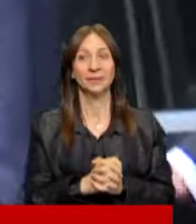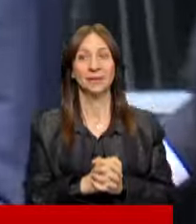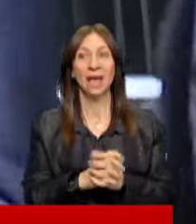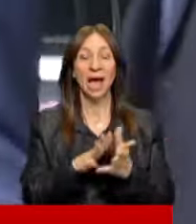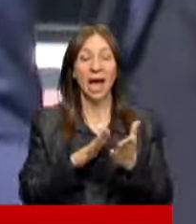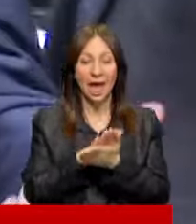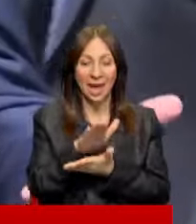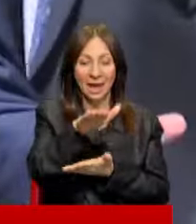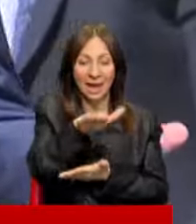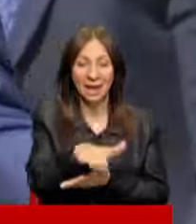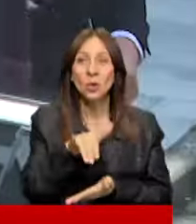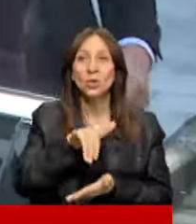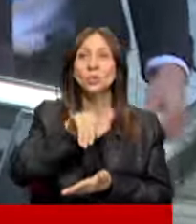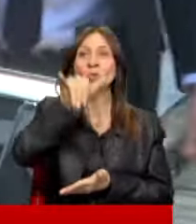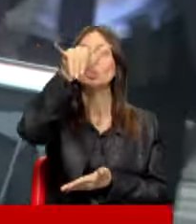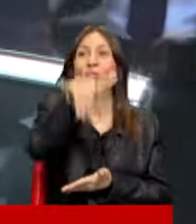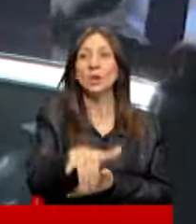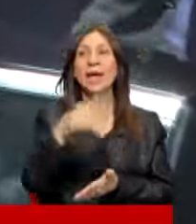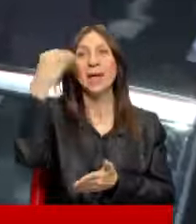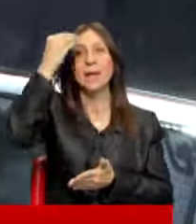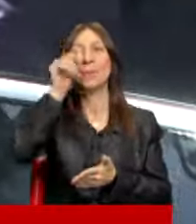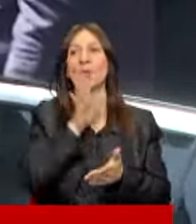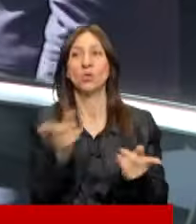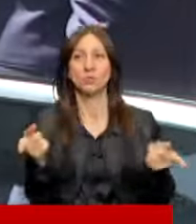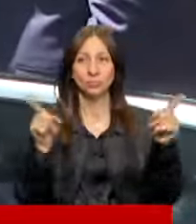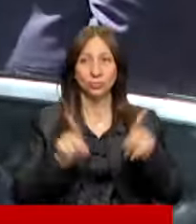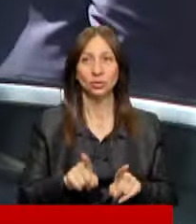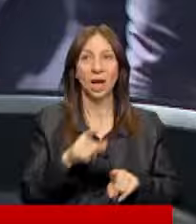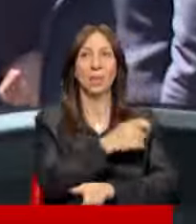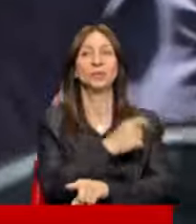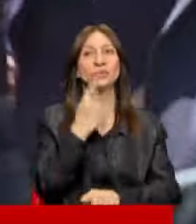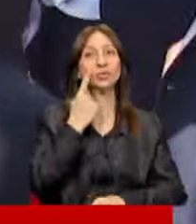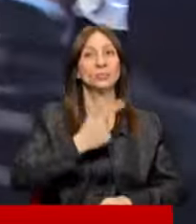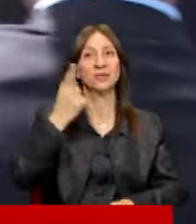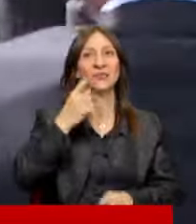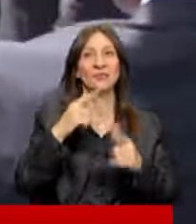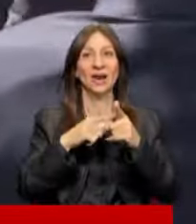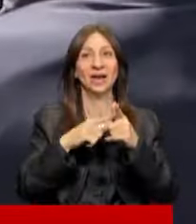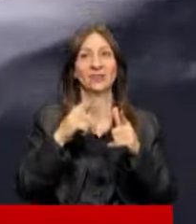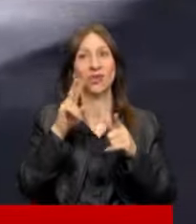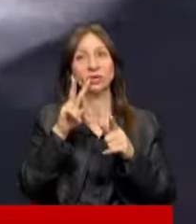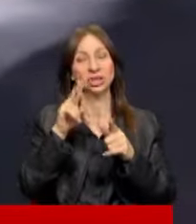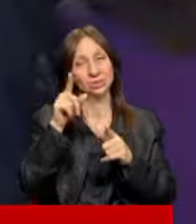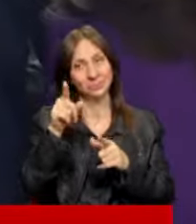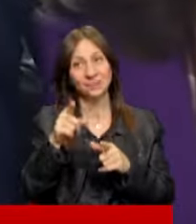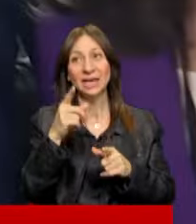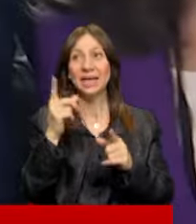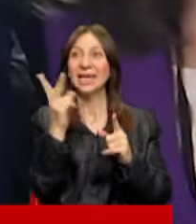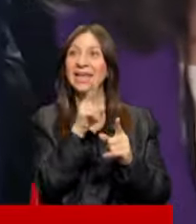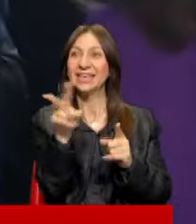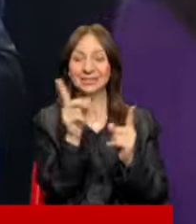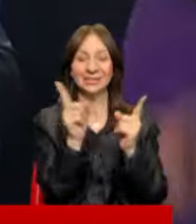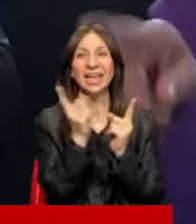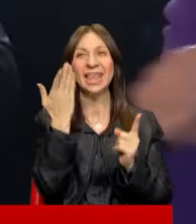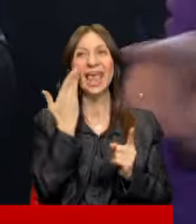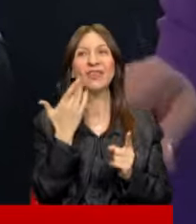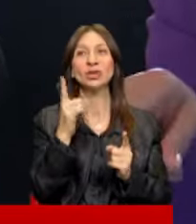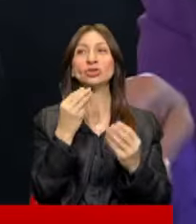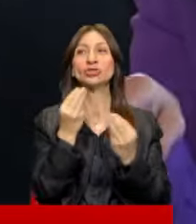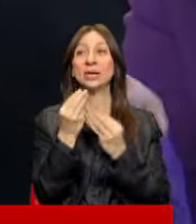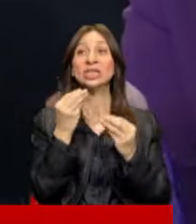Ayağının tozuyla uçaktan iner inmez Ekrem İmamoğlu ile bir araya geldi Almanya Cumhurbaşkanı Frank-Walter Steinmeier. İkilinin keyifli sohbeti